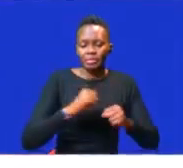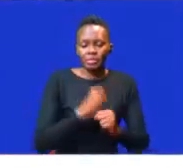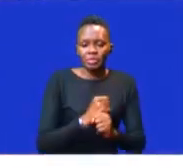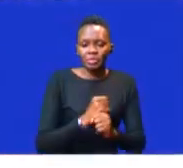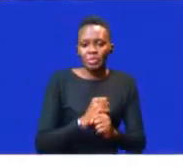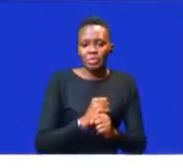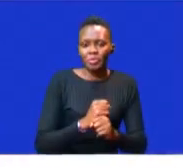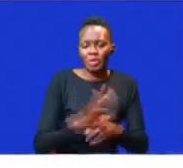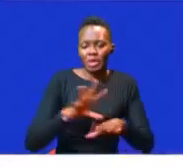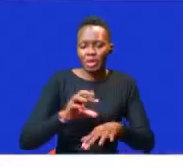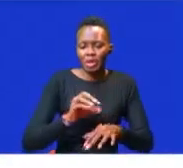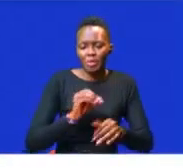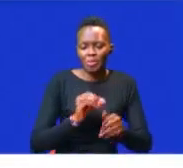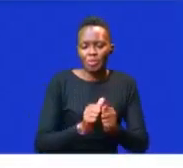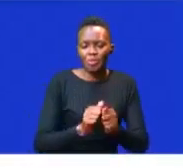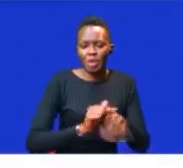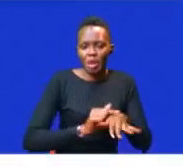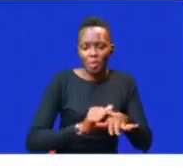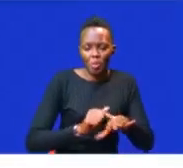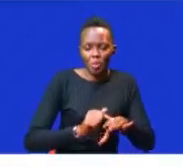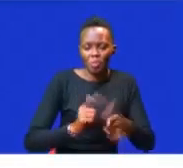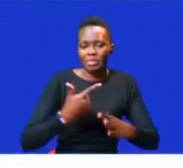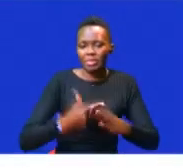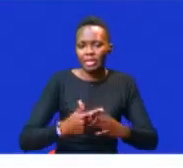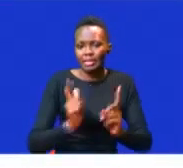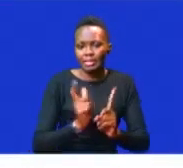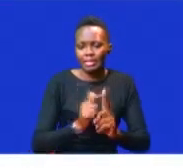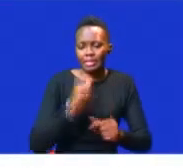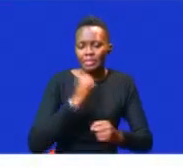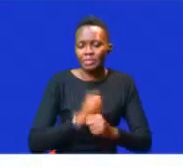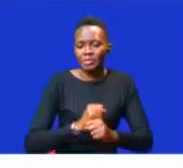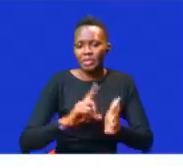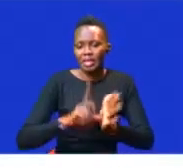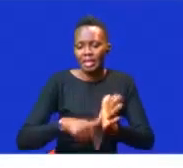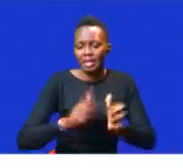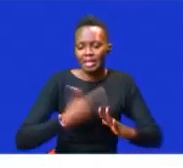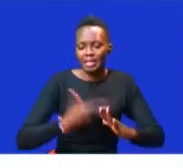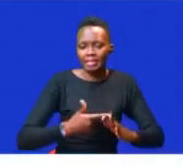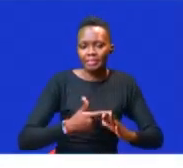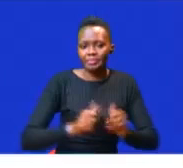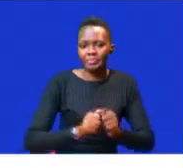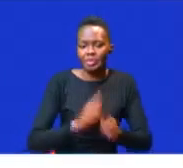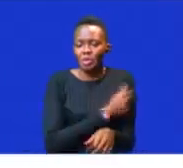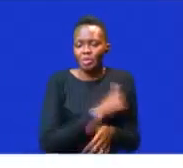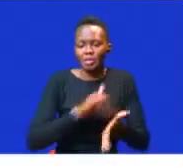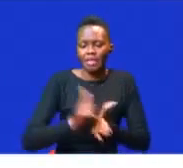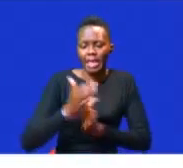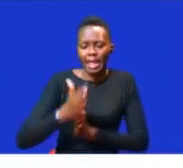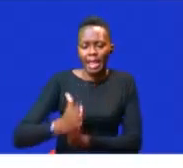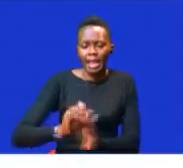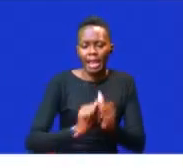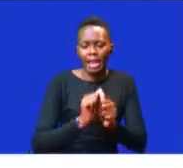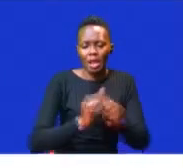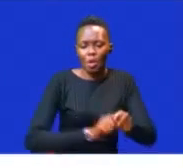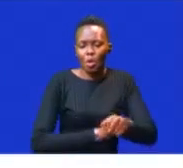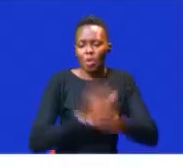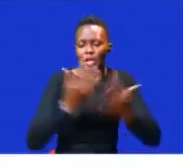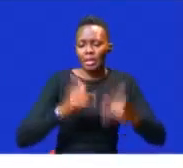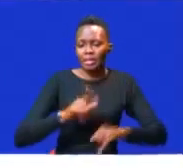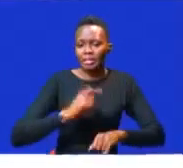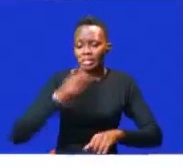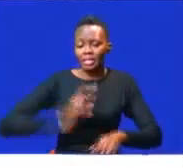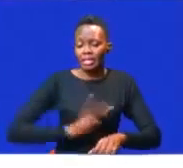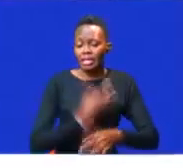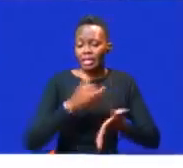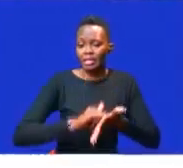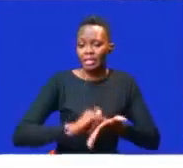beopsi goringo. Odipim. Kukano odipime o jamogi. Nai nebor. Lai ebor. Kuro nonyo wane nchie